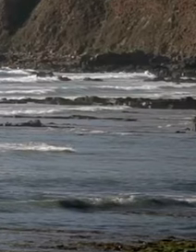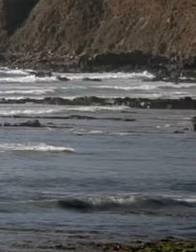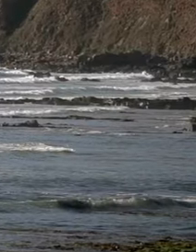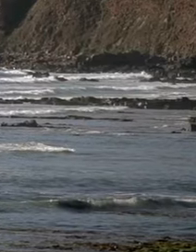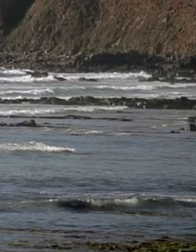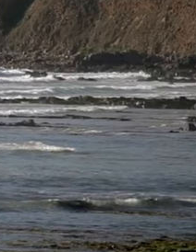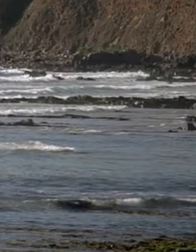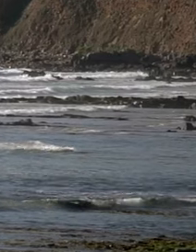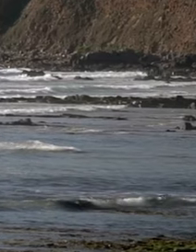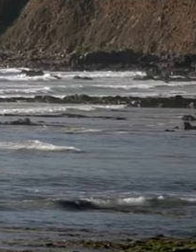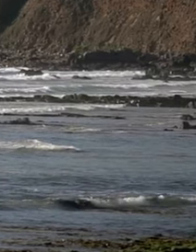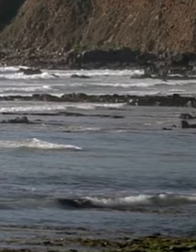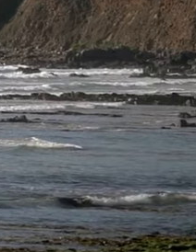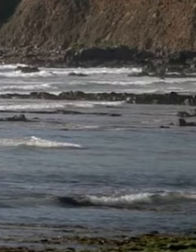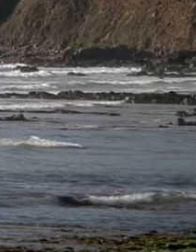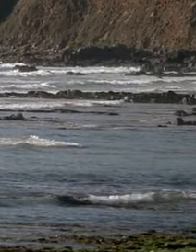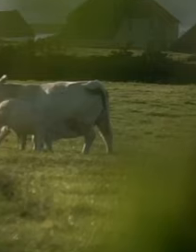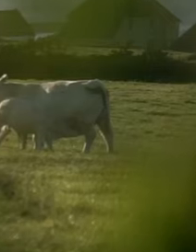territoires.